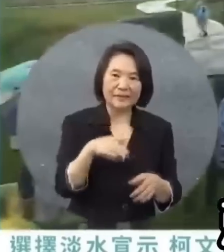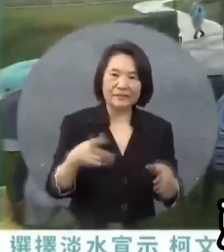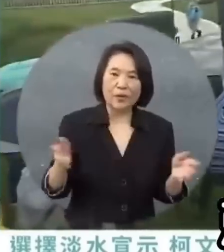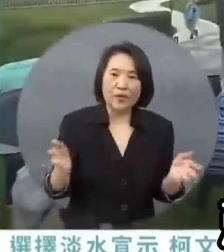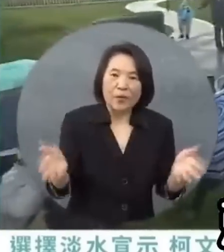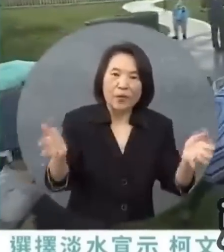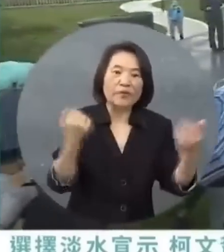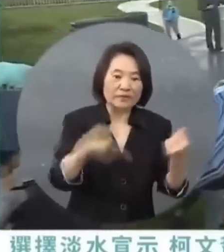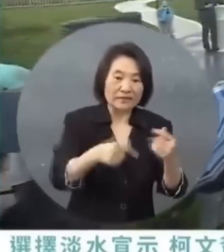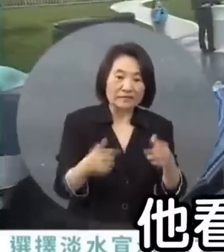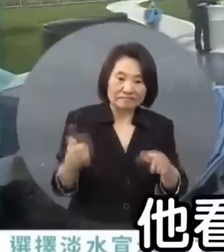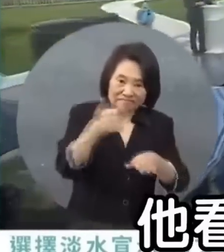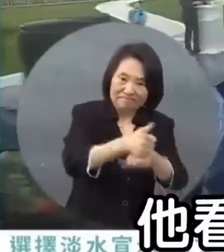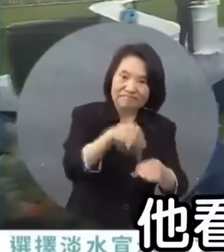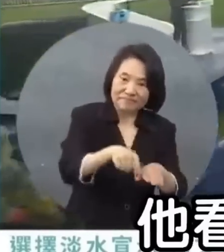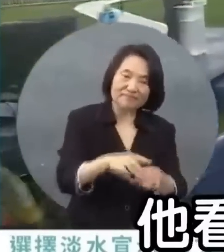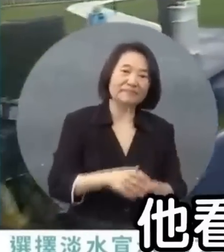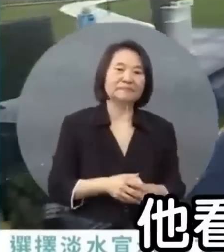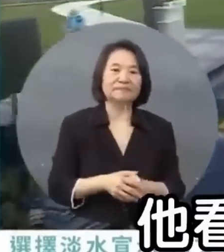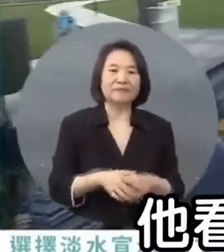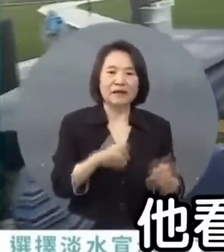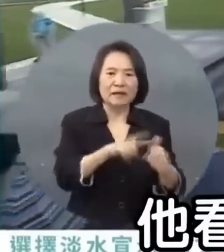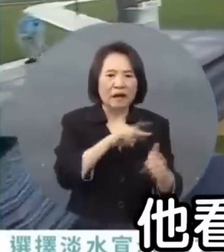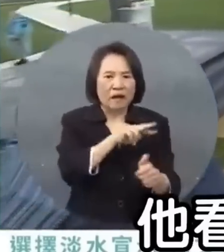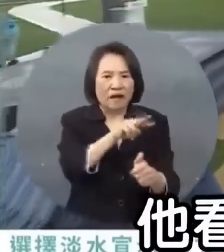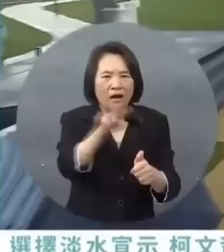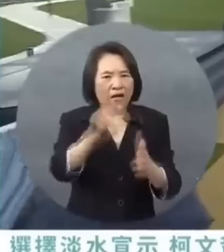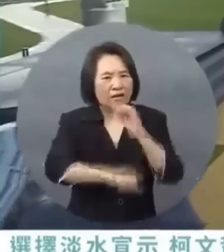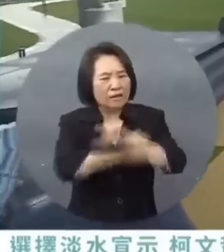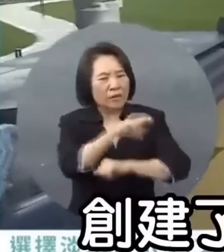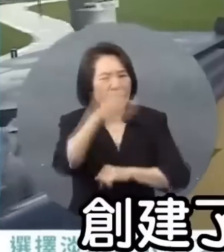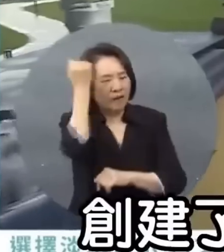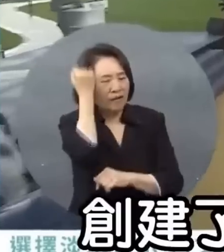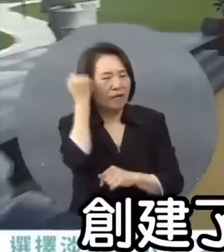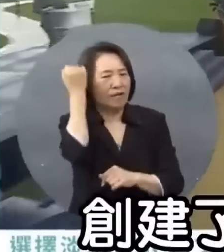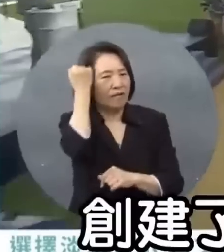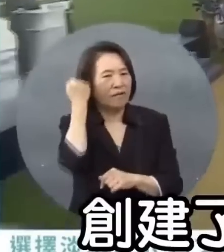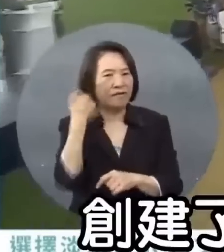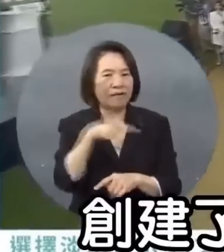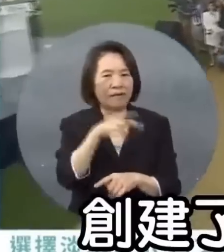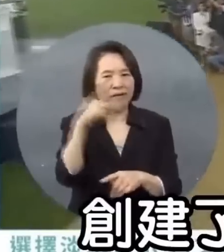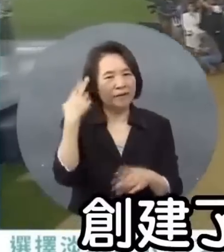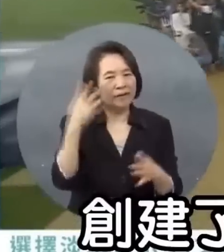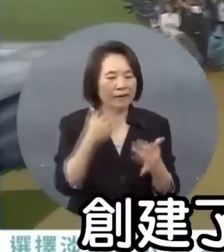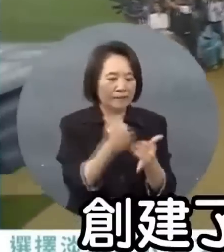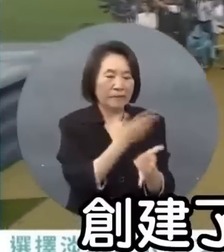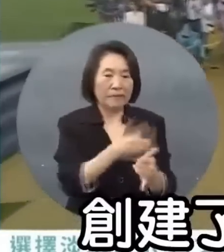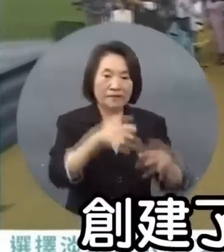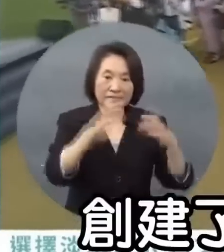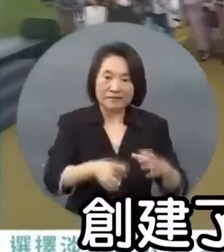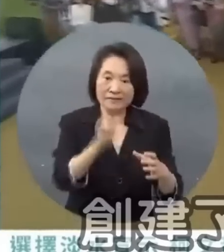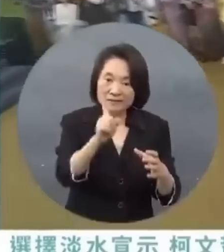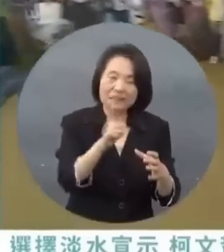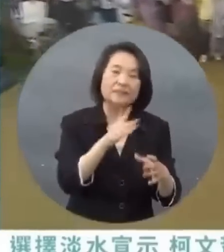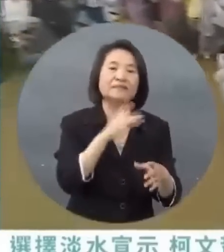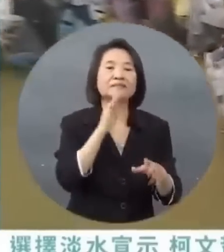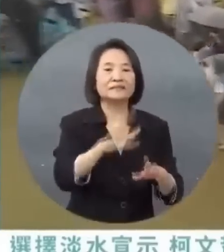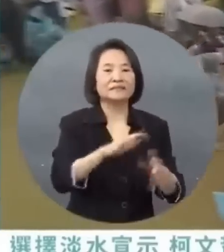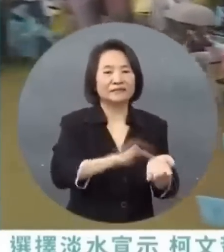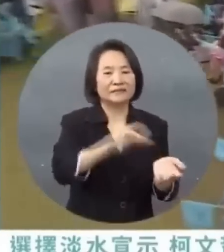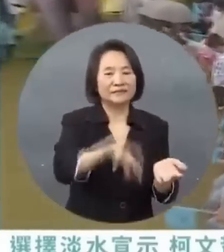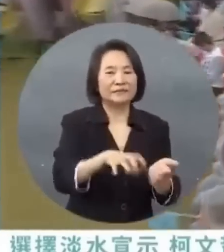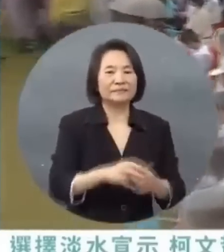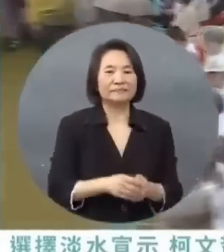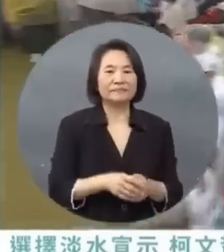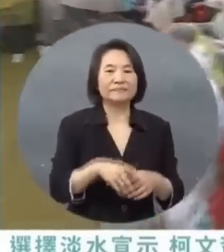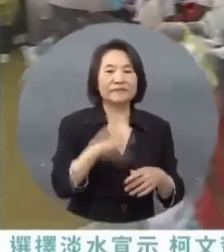个地方上岸。他看见了台湾人民的痛苦，创建了北台湾第一所西式医院——护